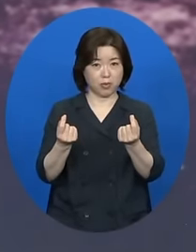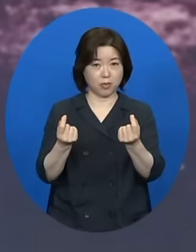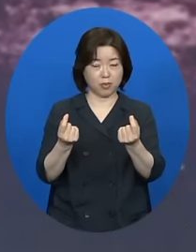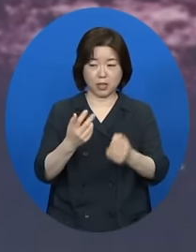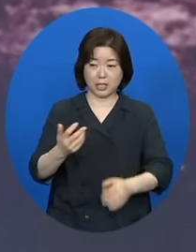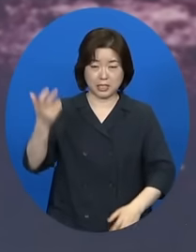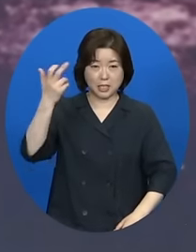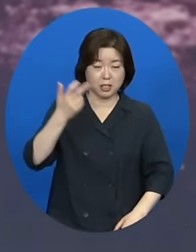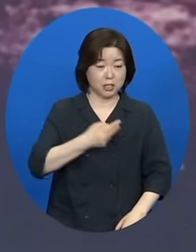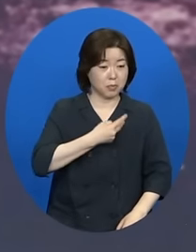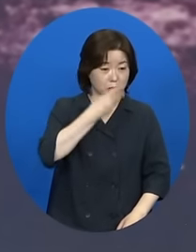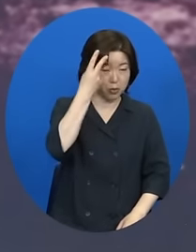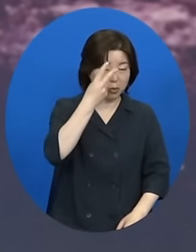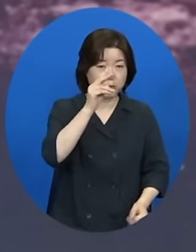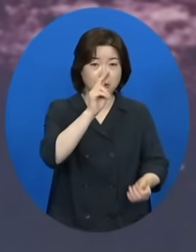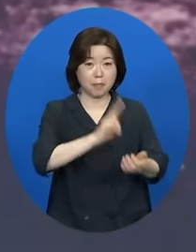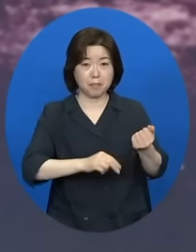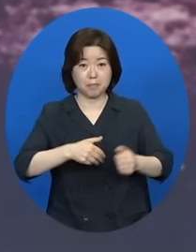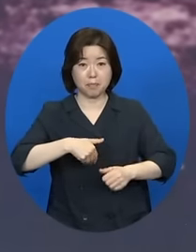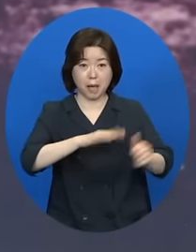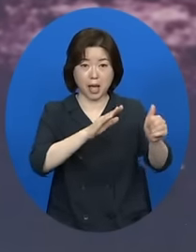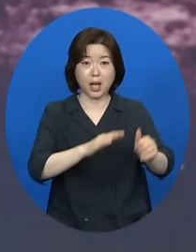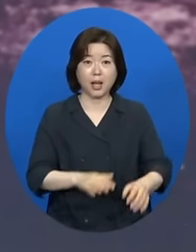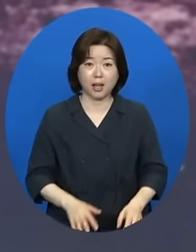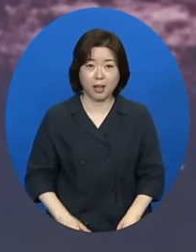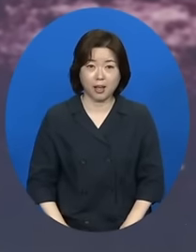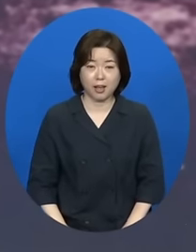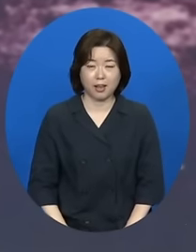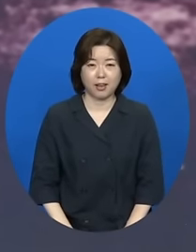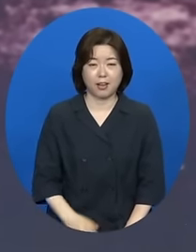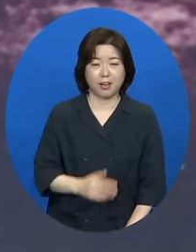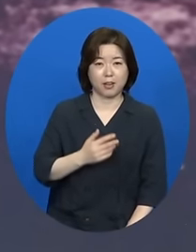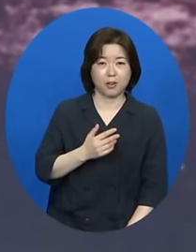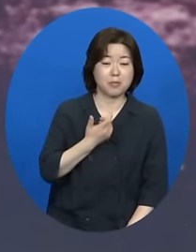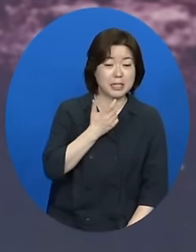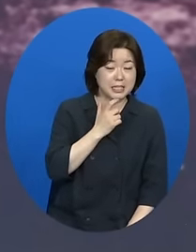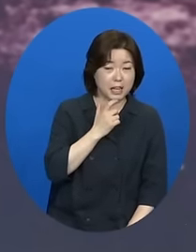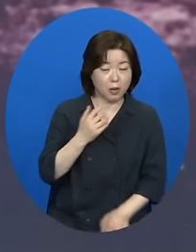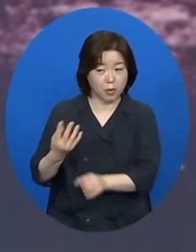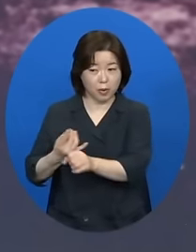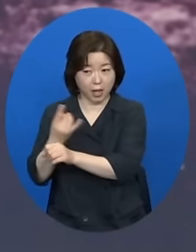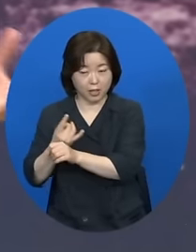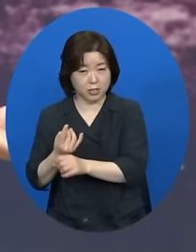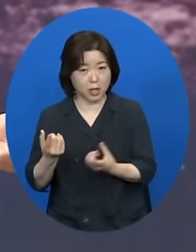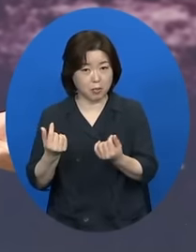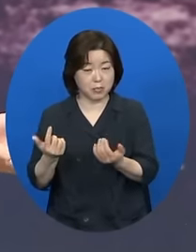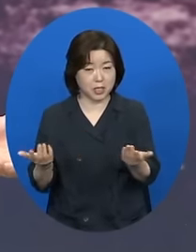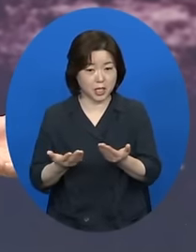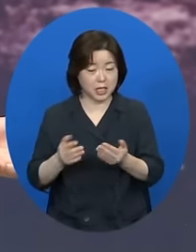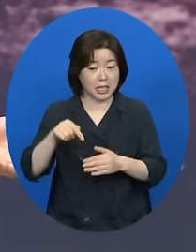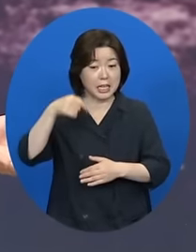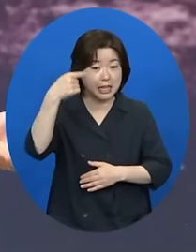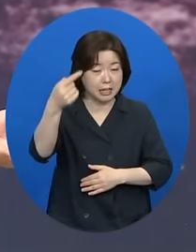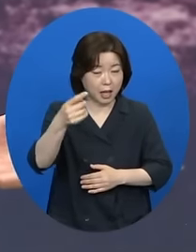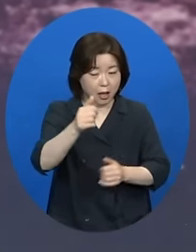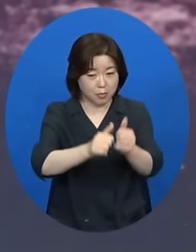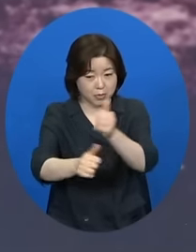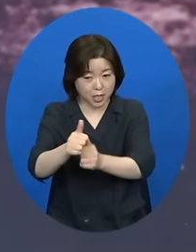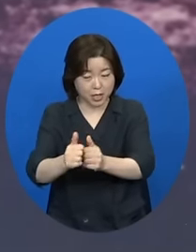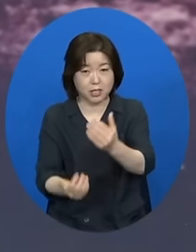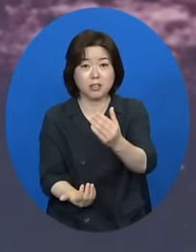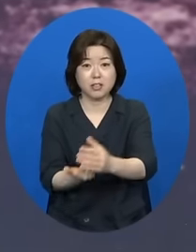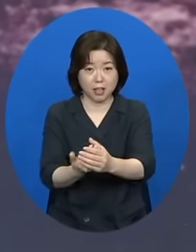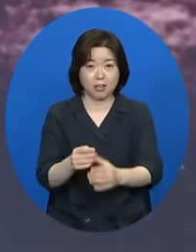형들이 요셉을 팔아 넘기게 되죠. 그러니까 지금 이 야곱과 에서 사이에 벌어진 비슷한 사건이 다음 세대에 벌어지게 되는 거예요.